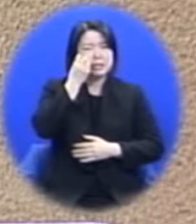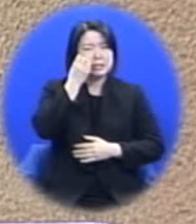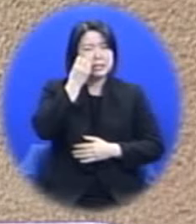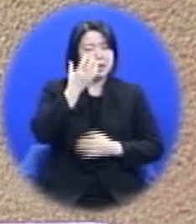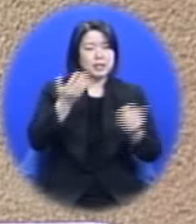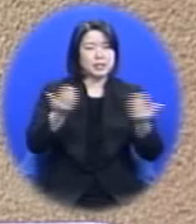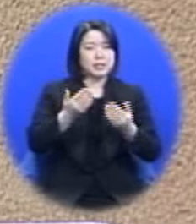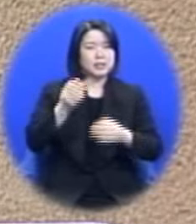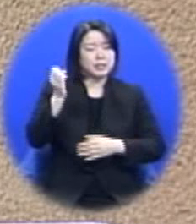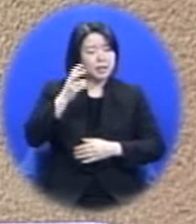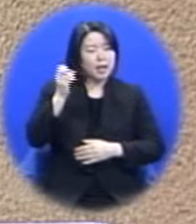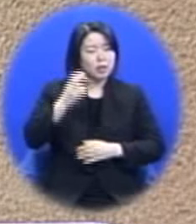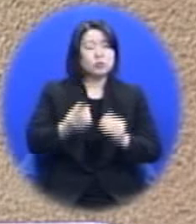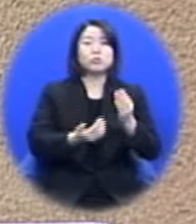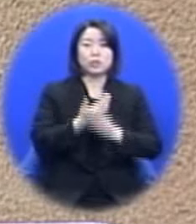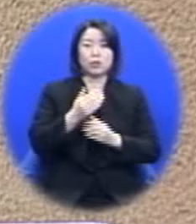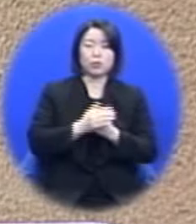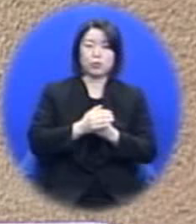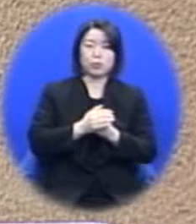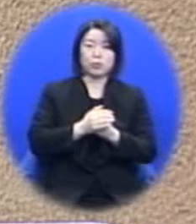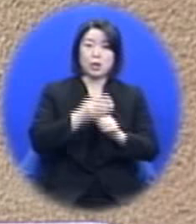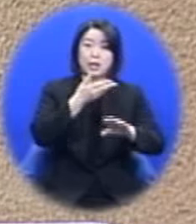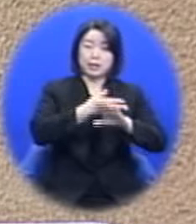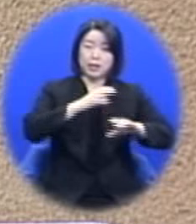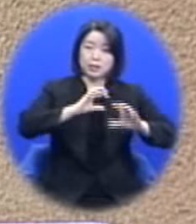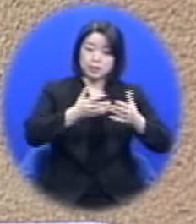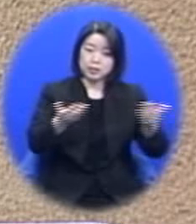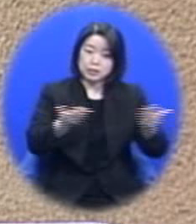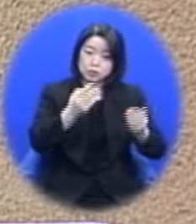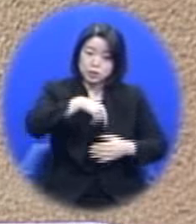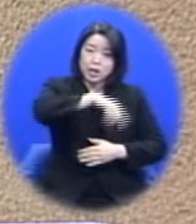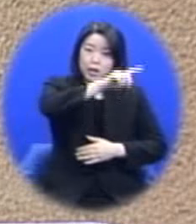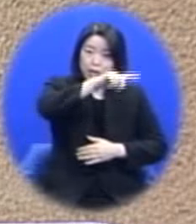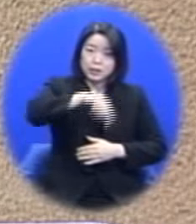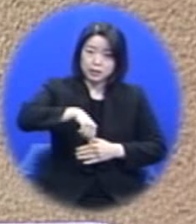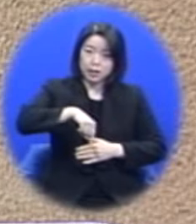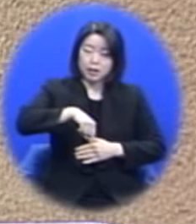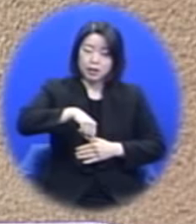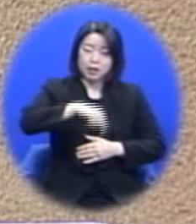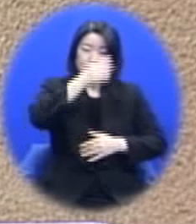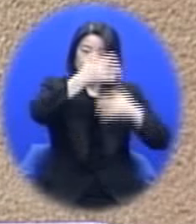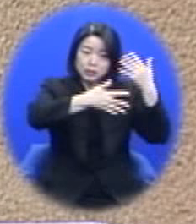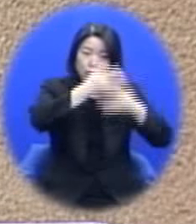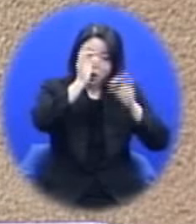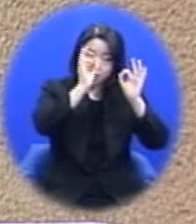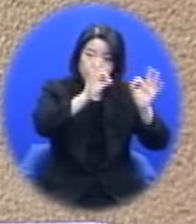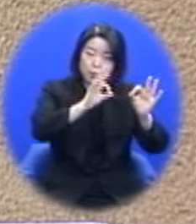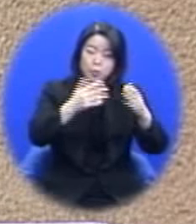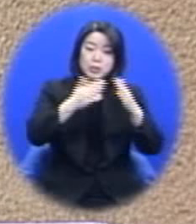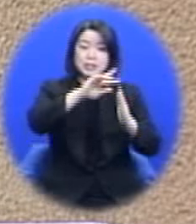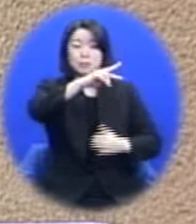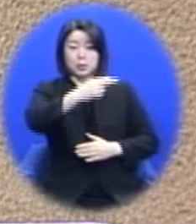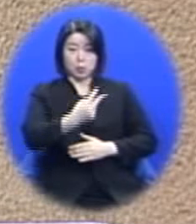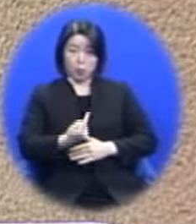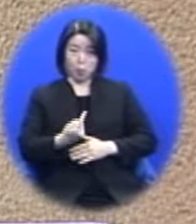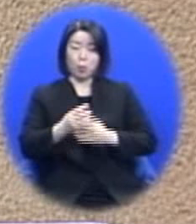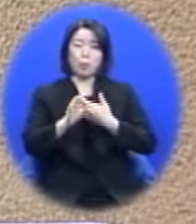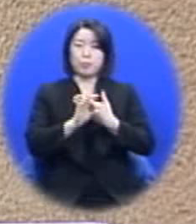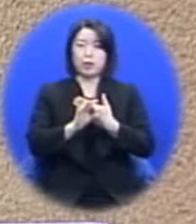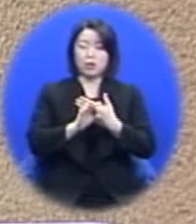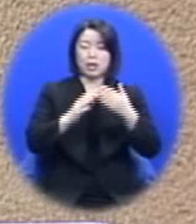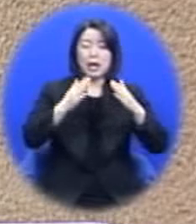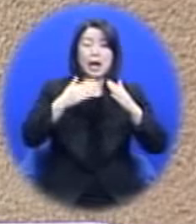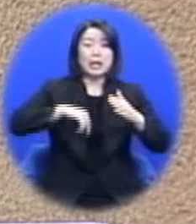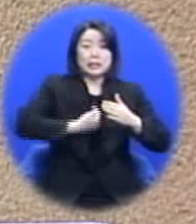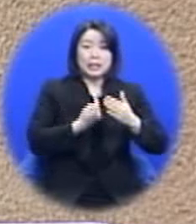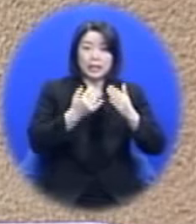자꾸 생기는 것이 출장을 갔다가 그 도시에 있는 그런 영화관에 가서 영화를 보고 그리고 집에 돌아오면 가족